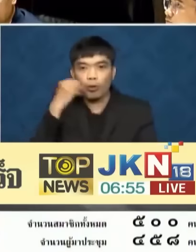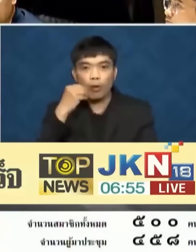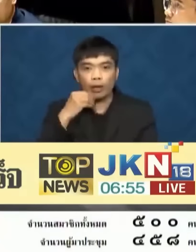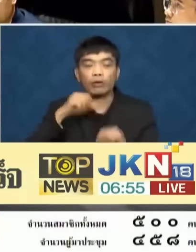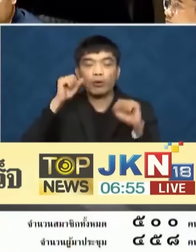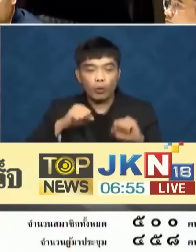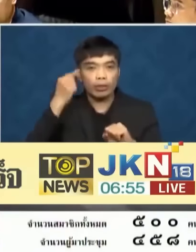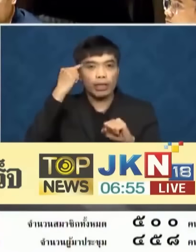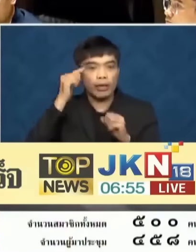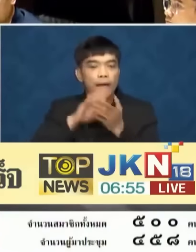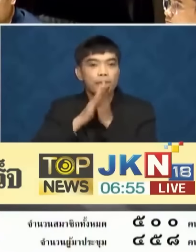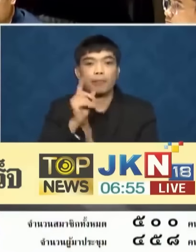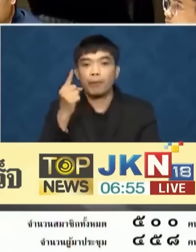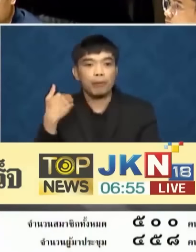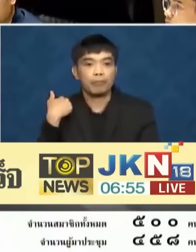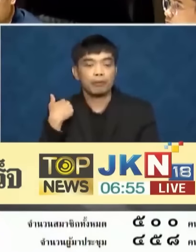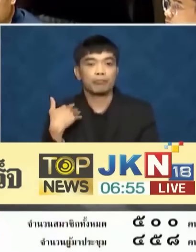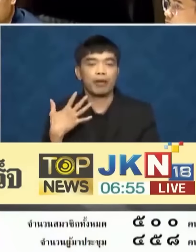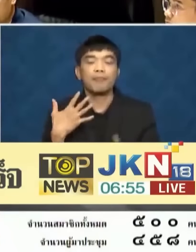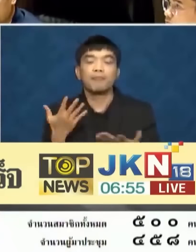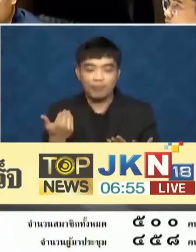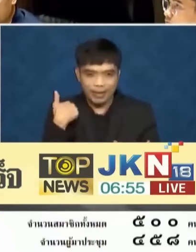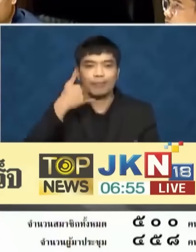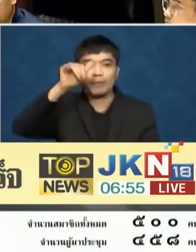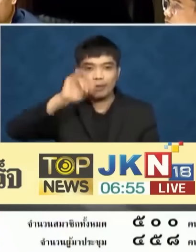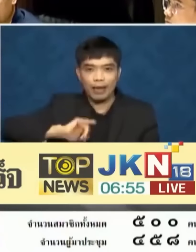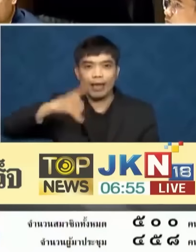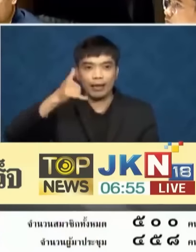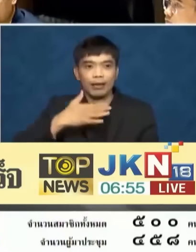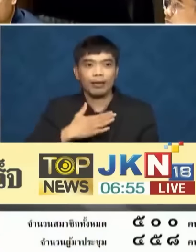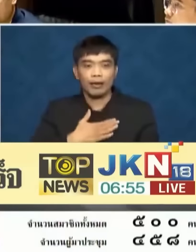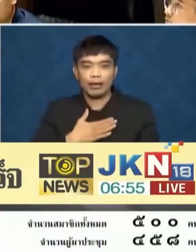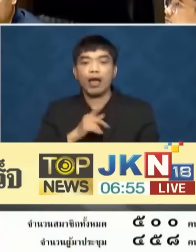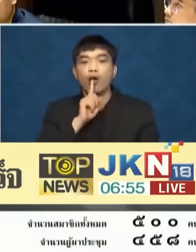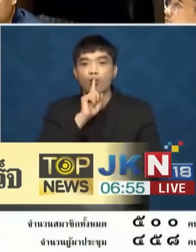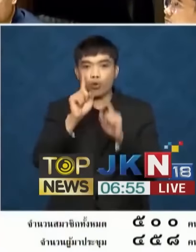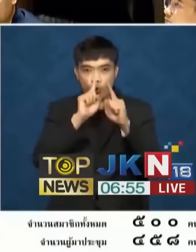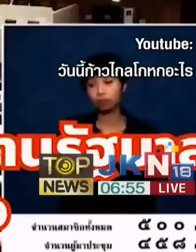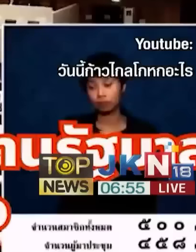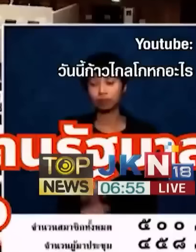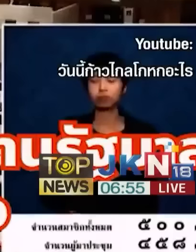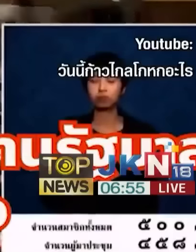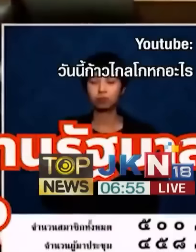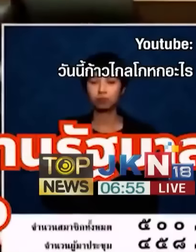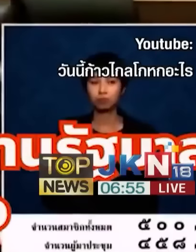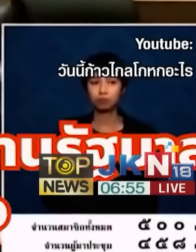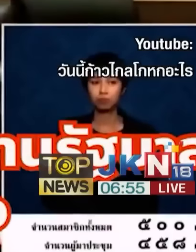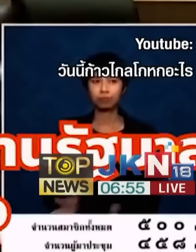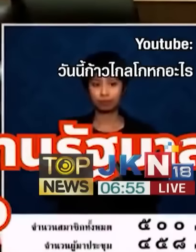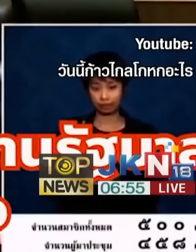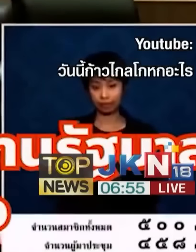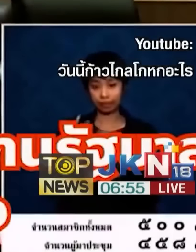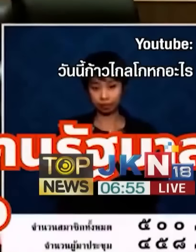แล้วโหวตผ่านด้วยนะในแฟนเพจวันนี้ก้าวไกลโกหกอะไรก็เอาเรื่องนี้มาขยาย